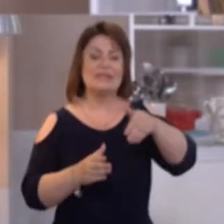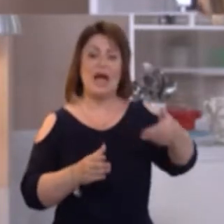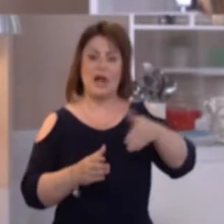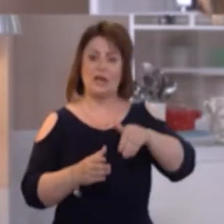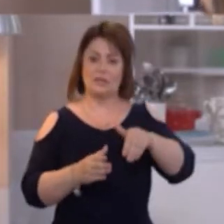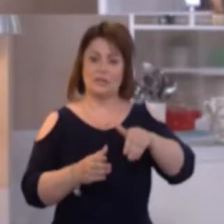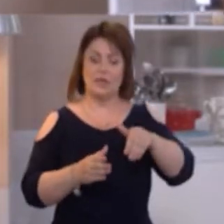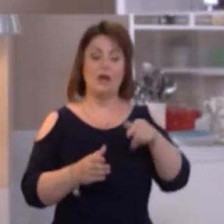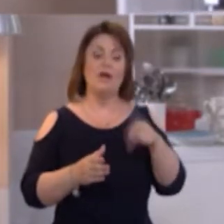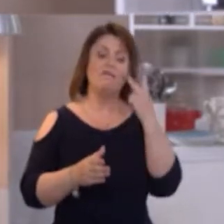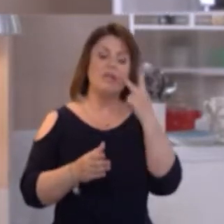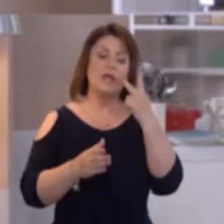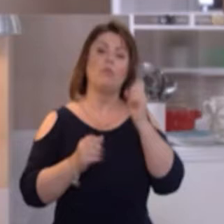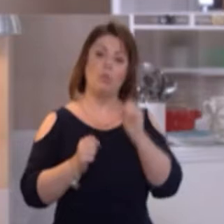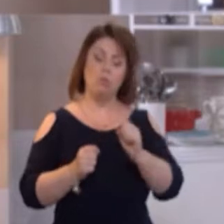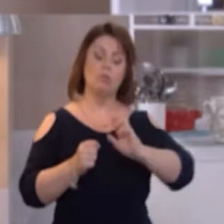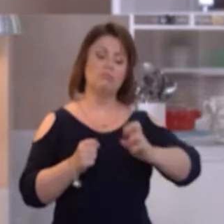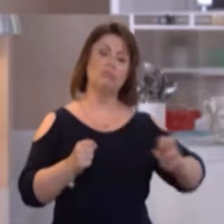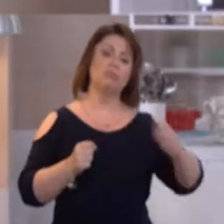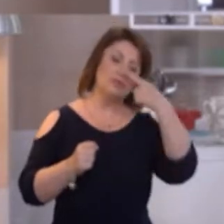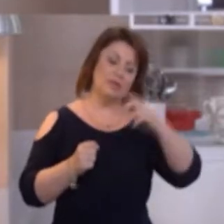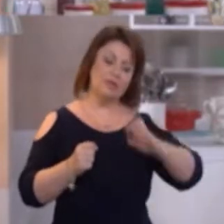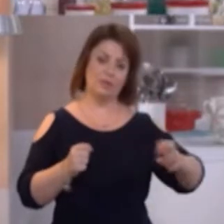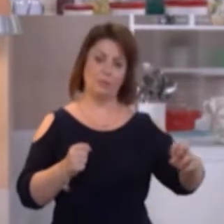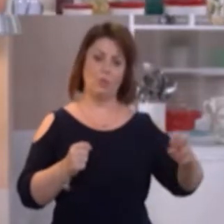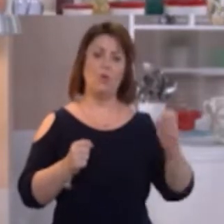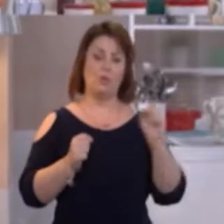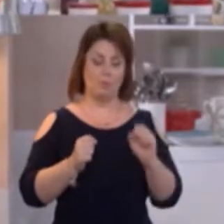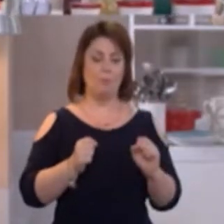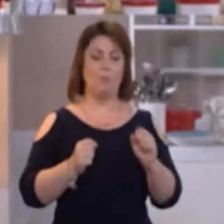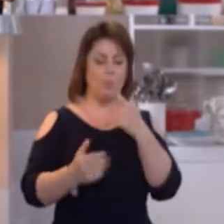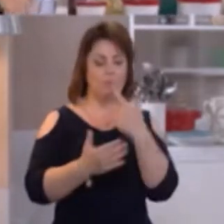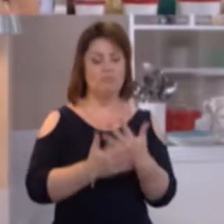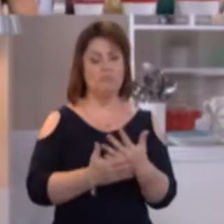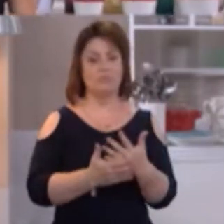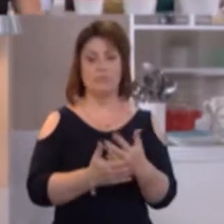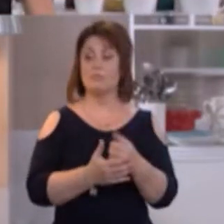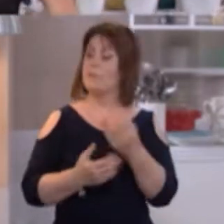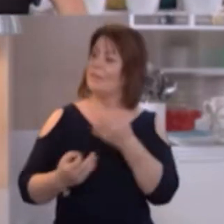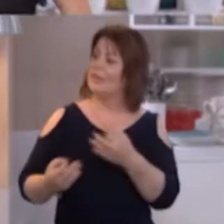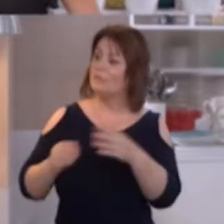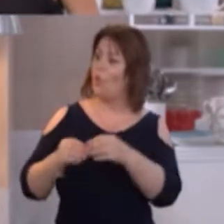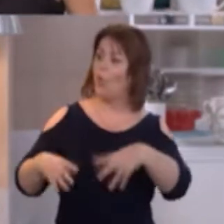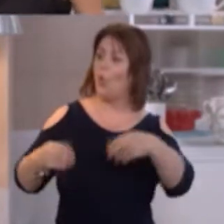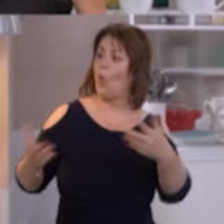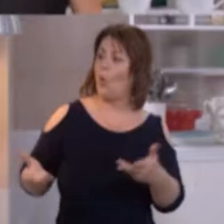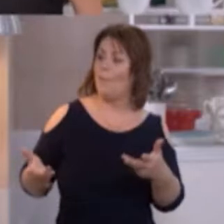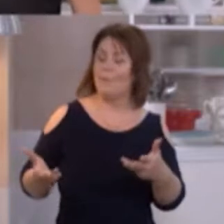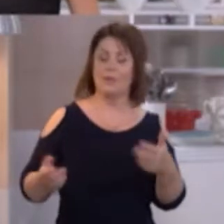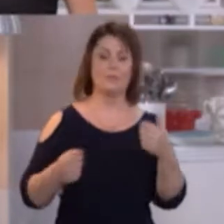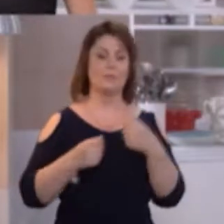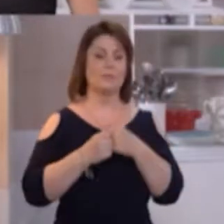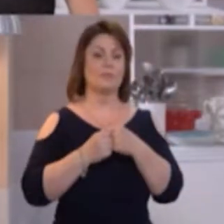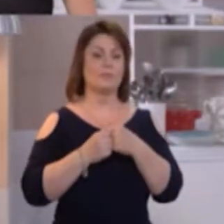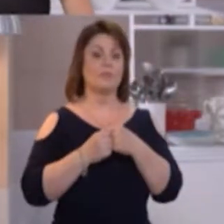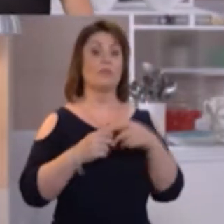vedremo anche quali varianti di inzuppo si possono semmai inventare. Esatto. Benissimo. Come si parte? Partiamo